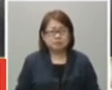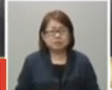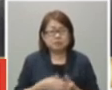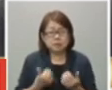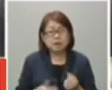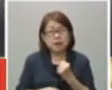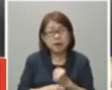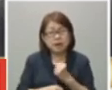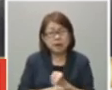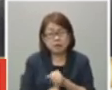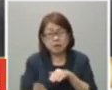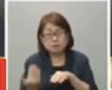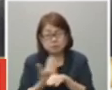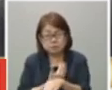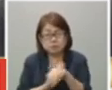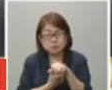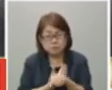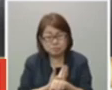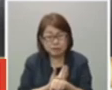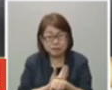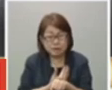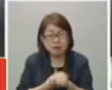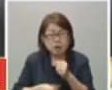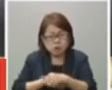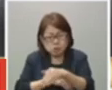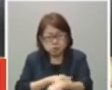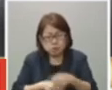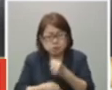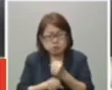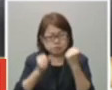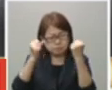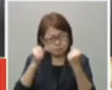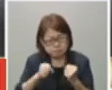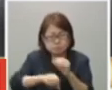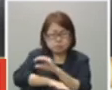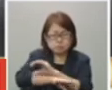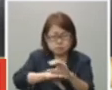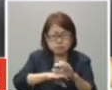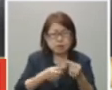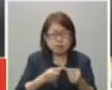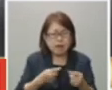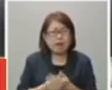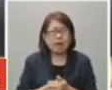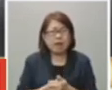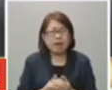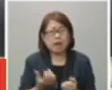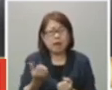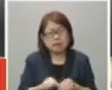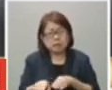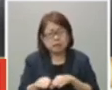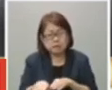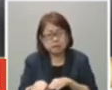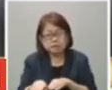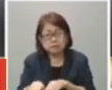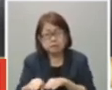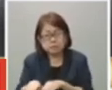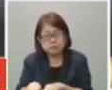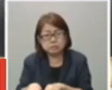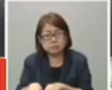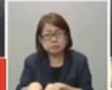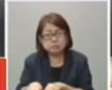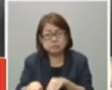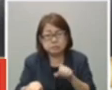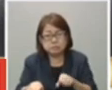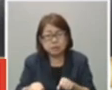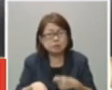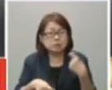พอมาสร้างบนพื้นผิวถนนพื้นผิวการจราจรก็หายไปครับแต่ปริมาณรถเท่าเดิม